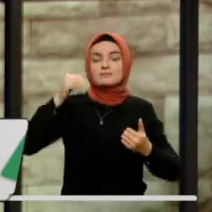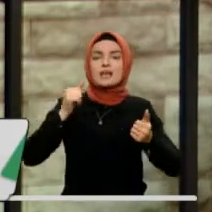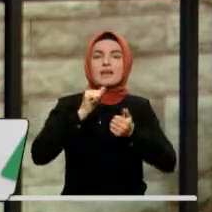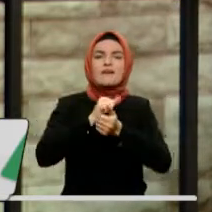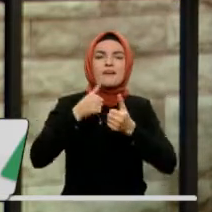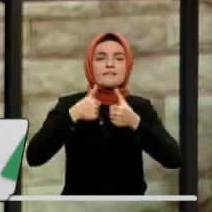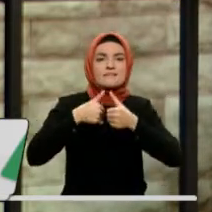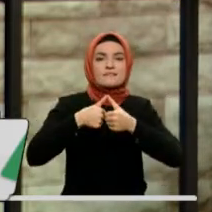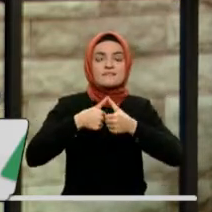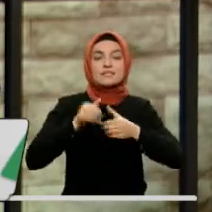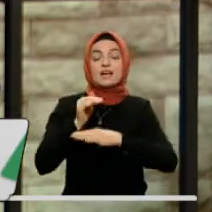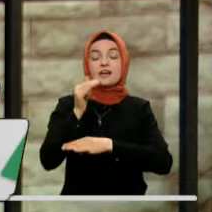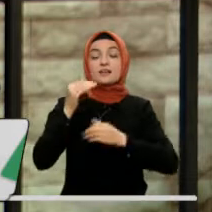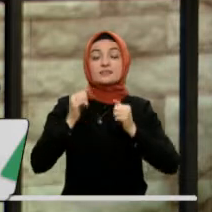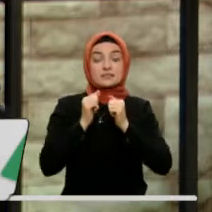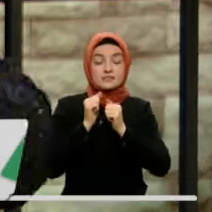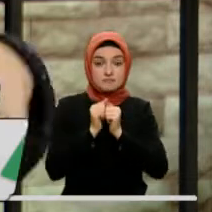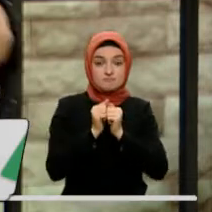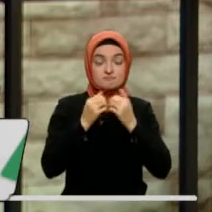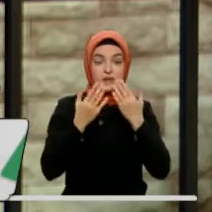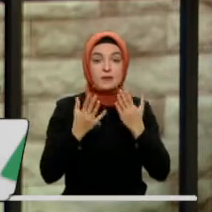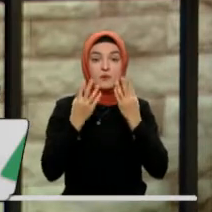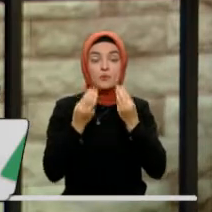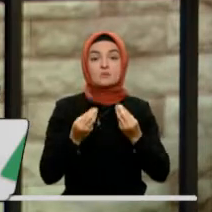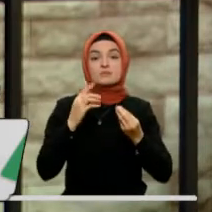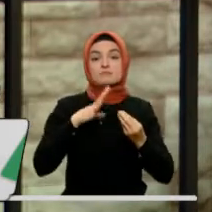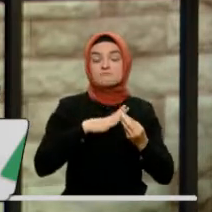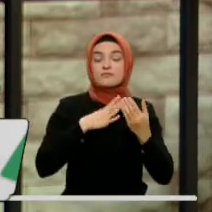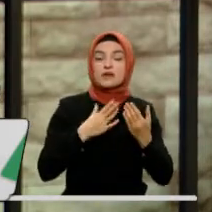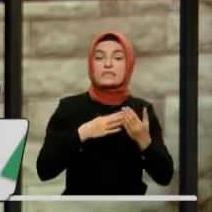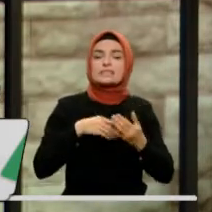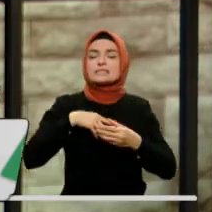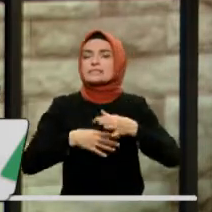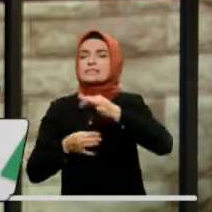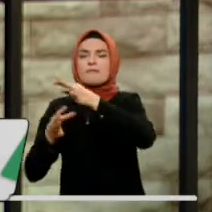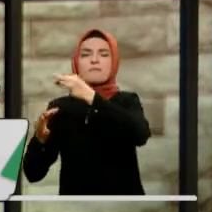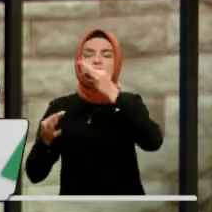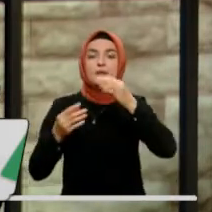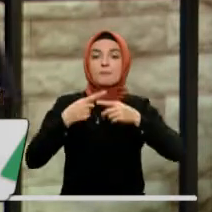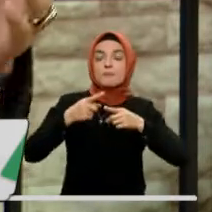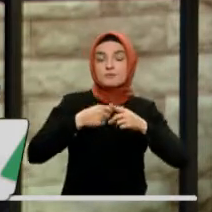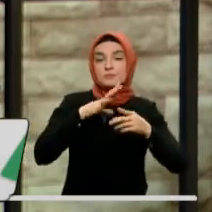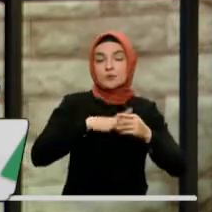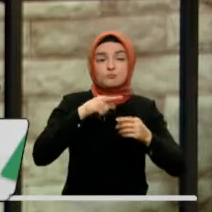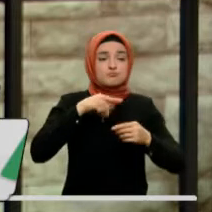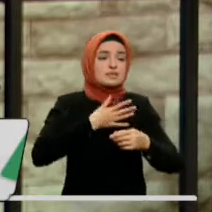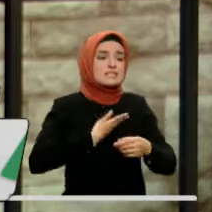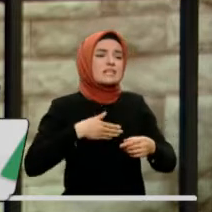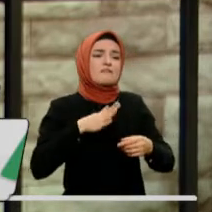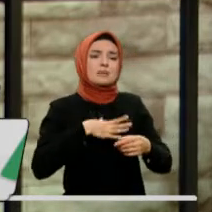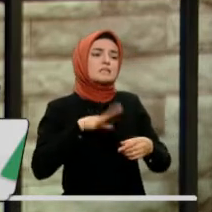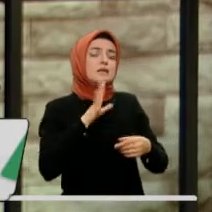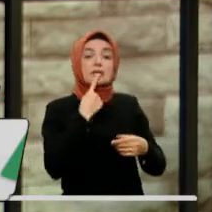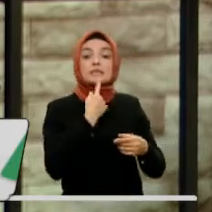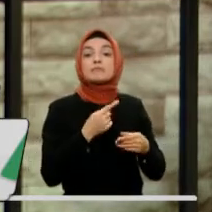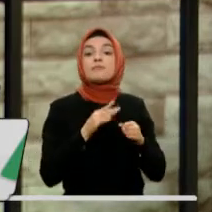saatini birbirinizle veya birbirinizi ilgilendiren diğer insanlarla paylaşıyorsunuz. Diyemezsin ki ben bunu sevmedim, bunu istemedim. Ben bu yemeği